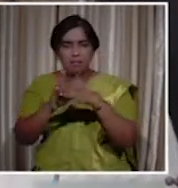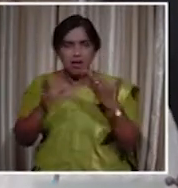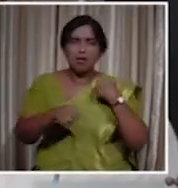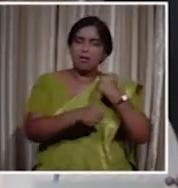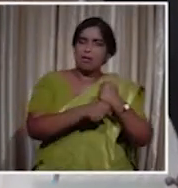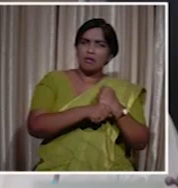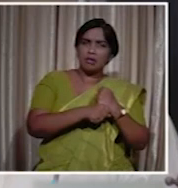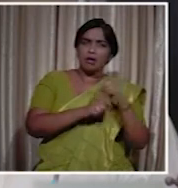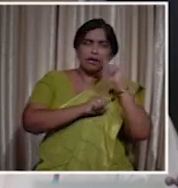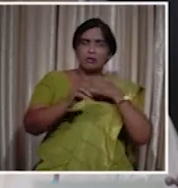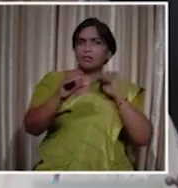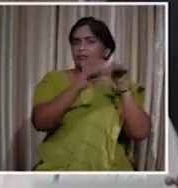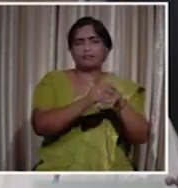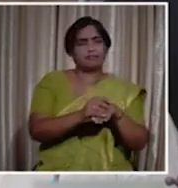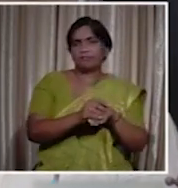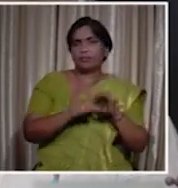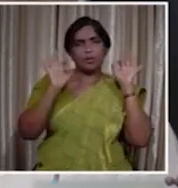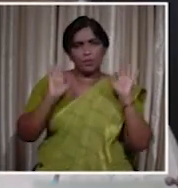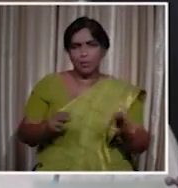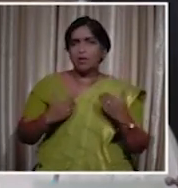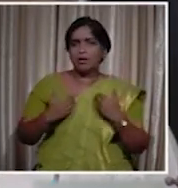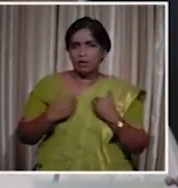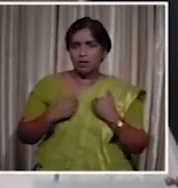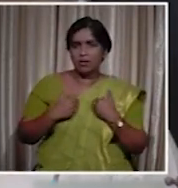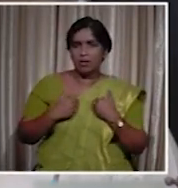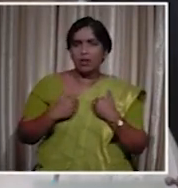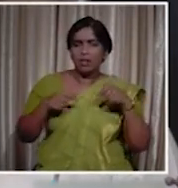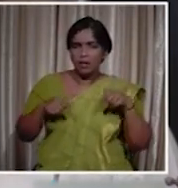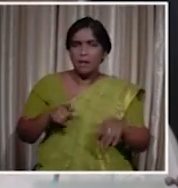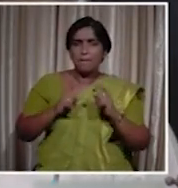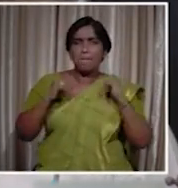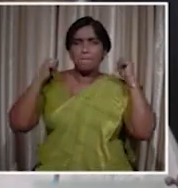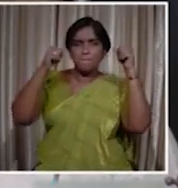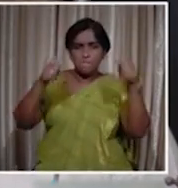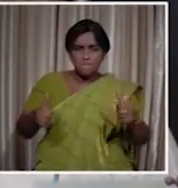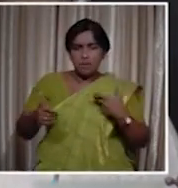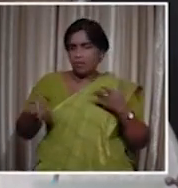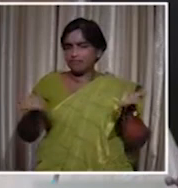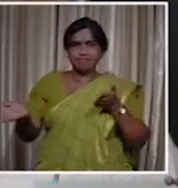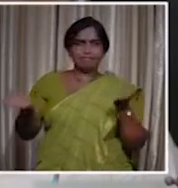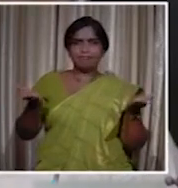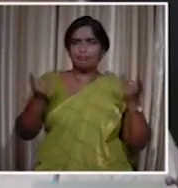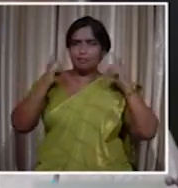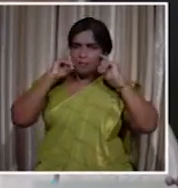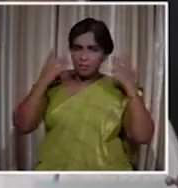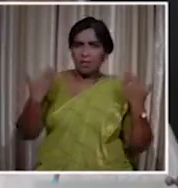පක්ෂයේ රැස්වීම වලටත් මං සහභාගී වෙලා නැහැ. මං අර තාම අර පාර්ලිමේ පටන්ගෙන දැන් කොයි පැත්තද ඉන්නේ කියලා